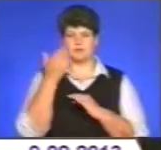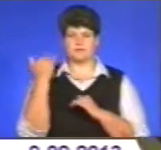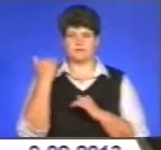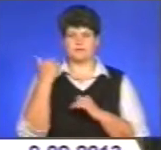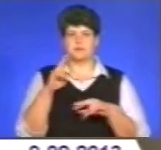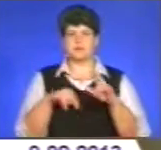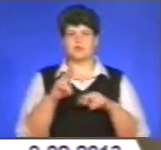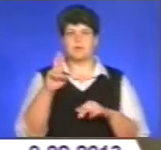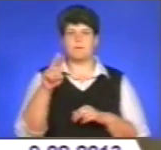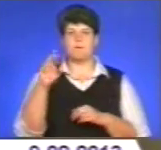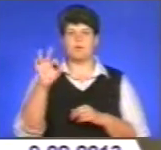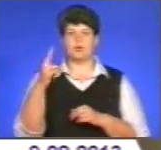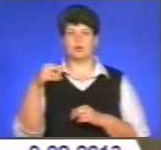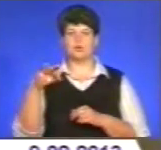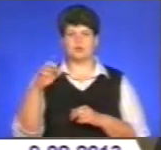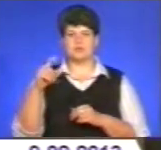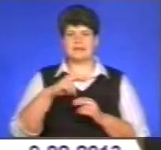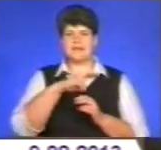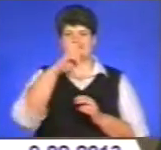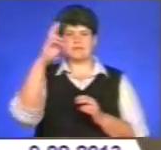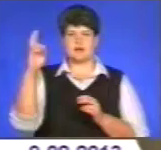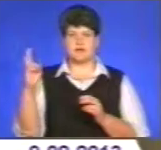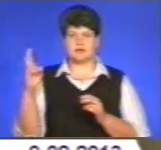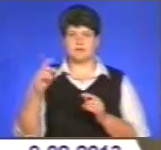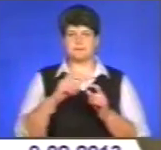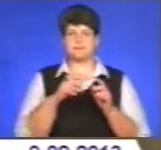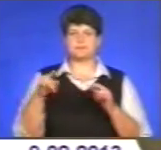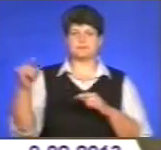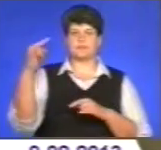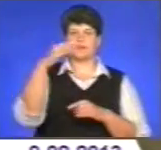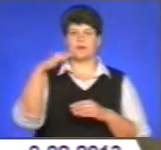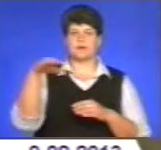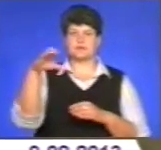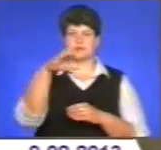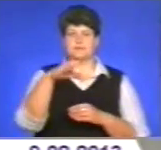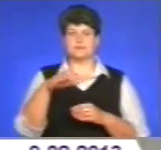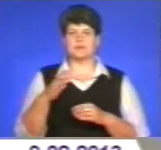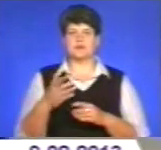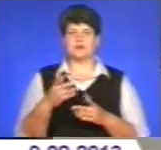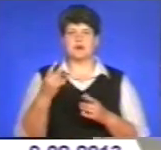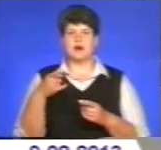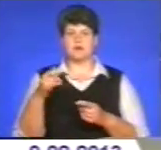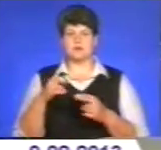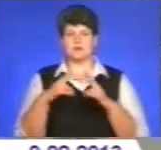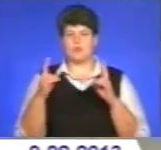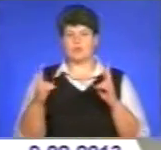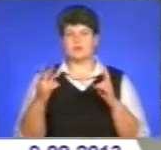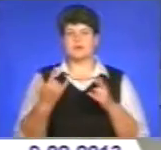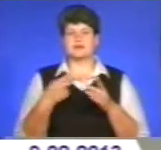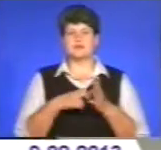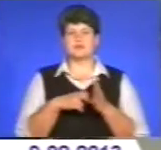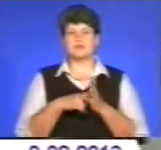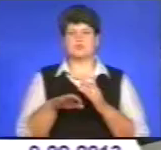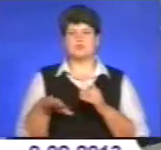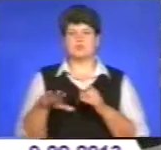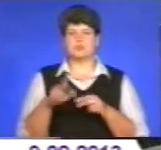построена Подольская эстакада, открыто движение, построен Гаванский мост. Остаточна реконструкція Поштової площі